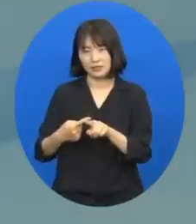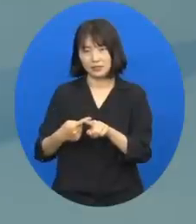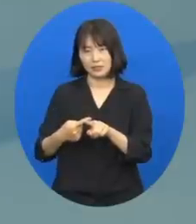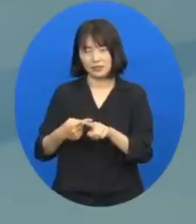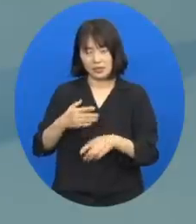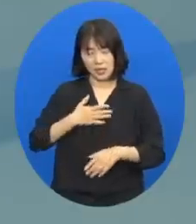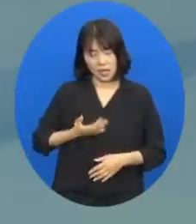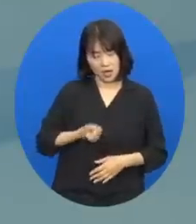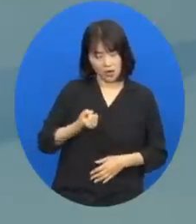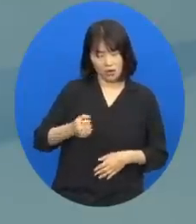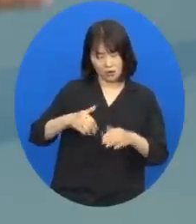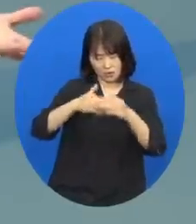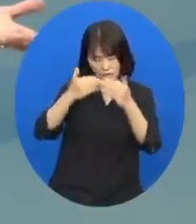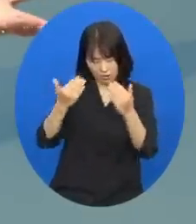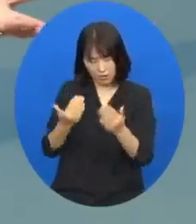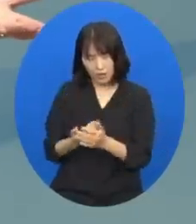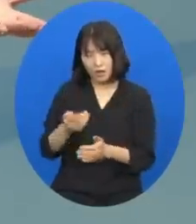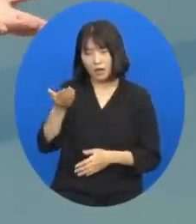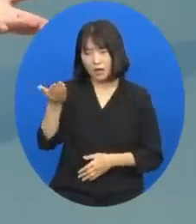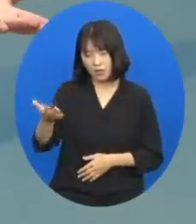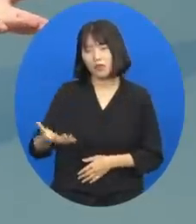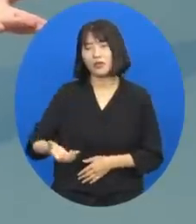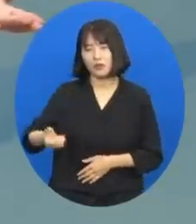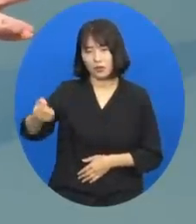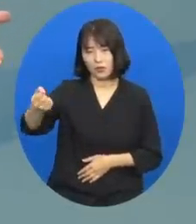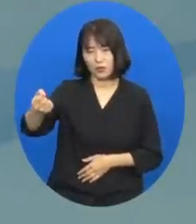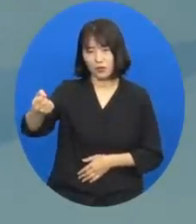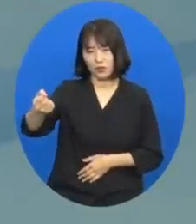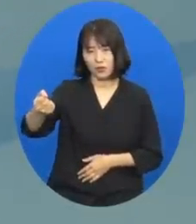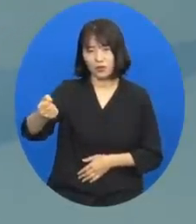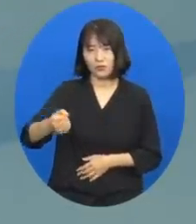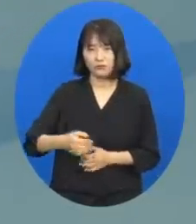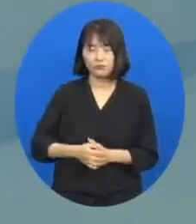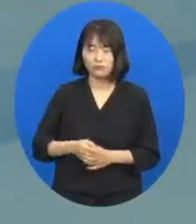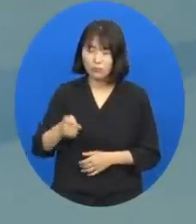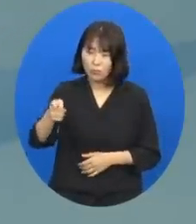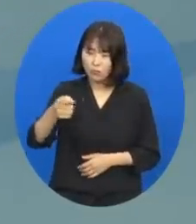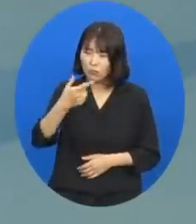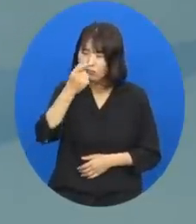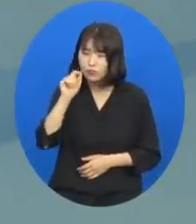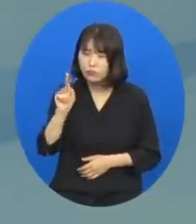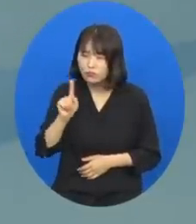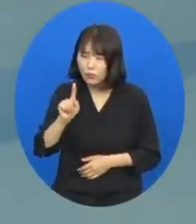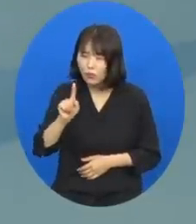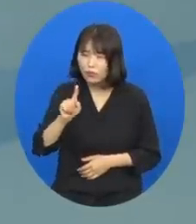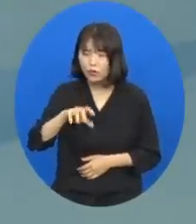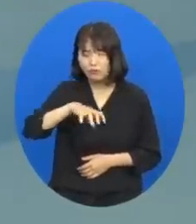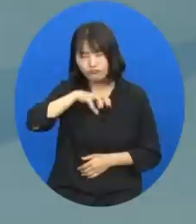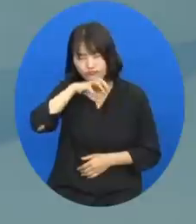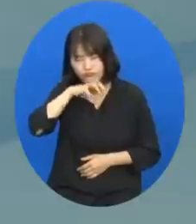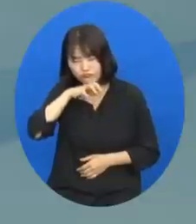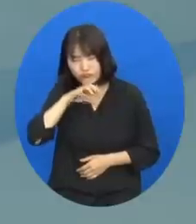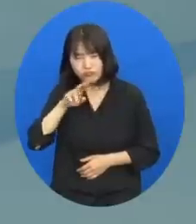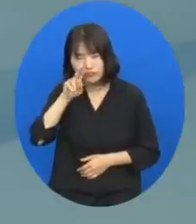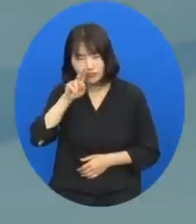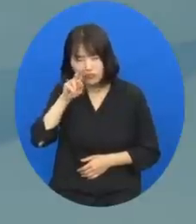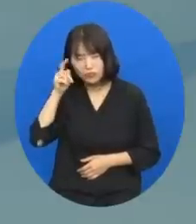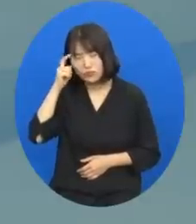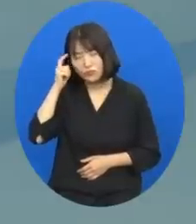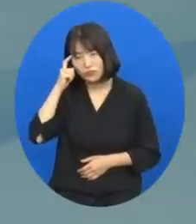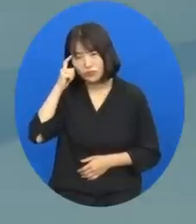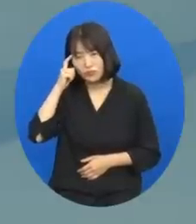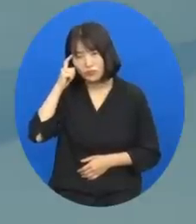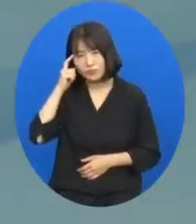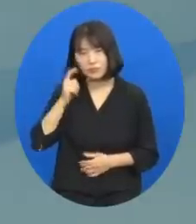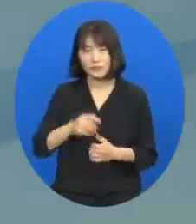매 것이다 너의 것이야 근데 넌 뭐가 부족하다고 그렇게 시기하고 질투한 2